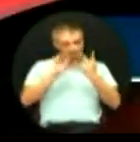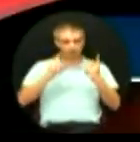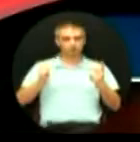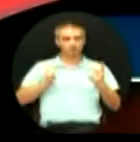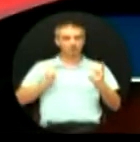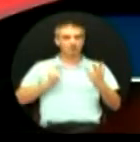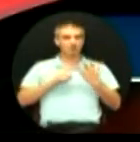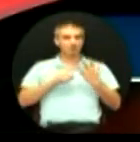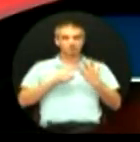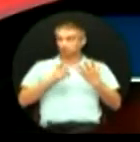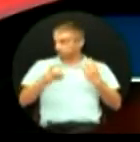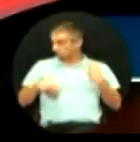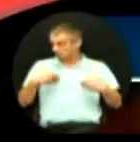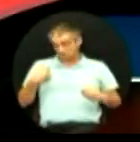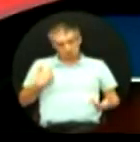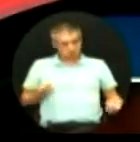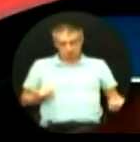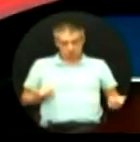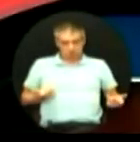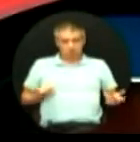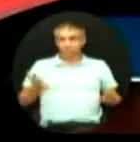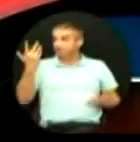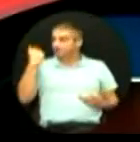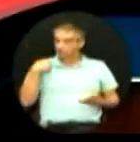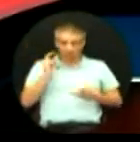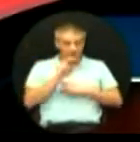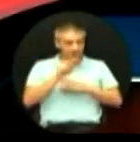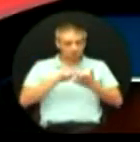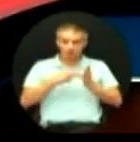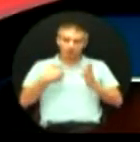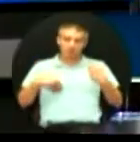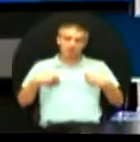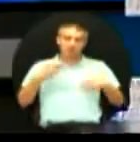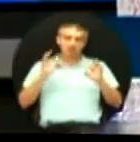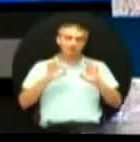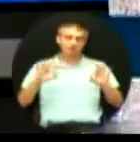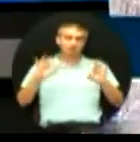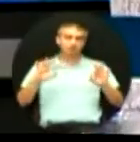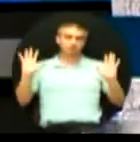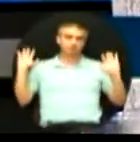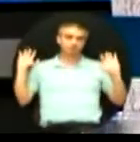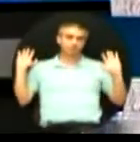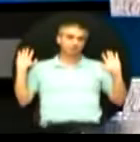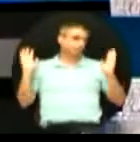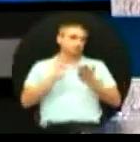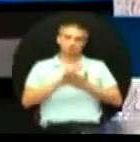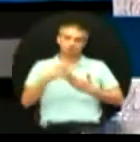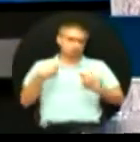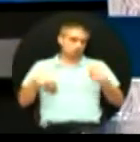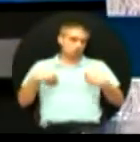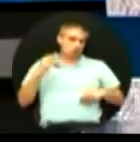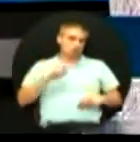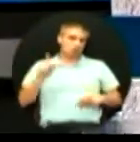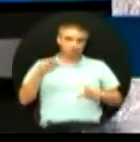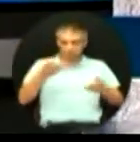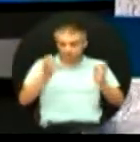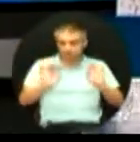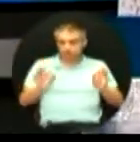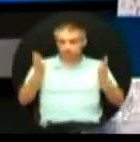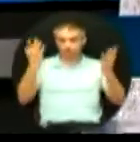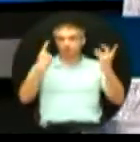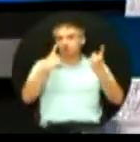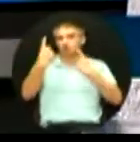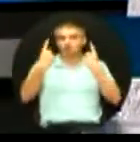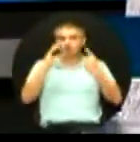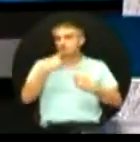חיילי צה"ל. שום דבר לא מעלים. מאז שאני בפוליטיקה אני לא נעלבת מכלום. פשוט לא נעלבת. זה בסדר. כל